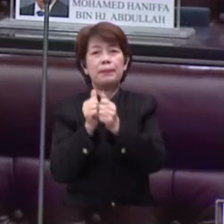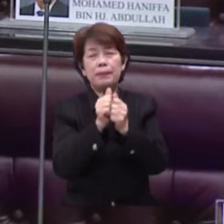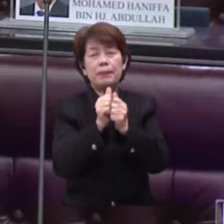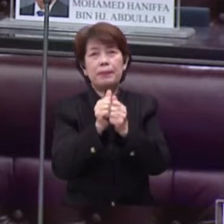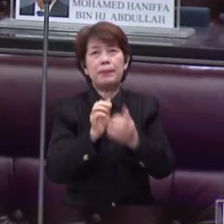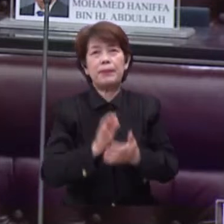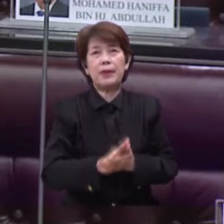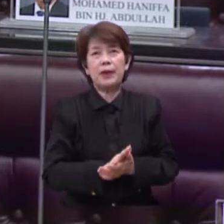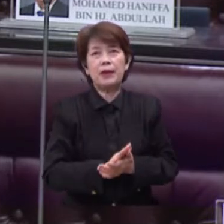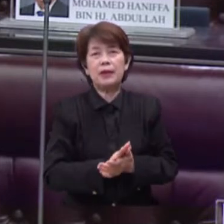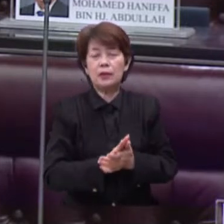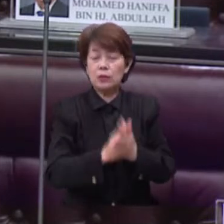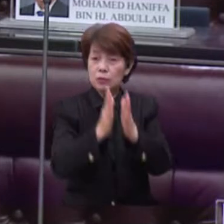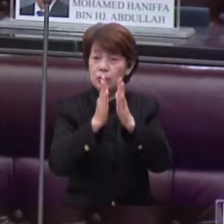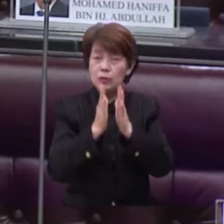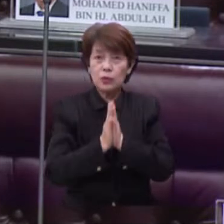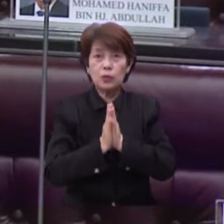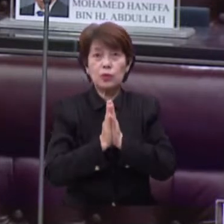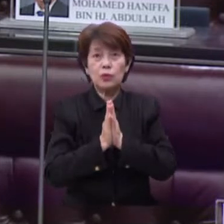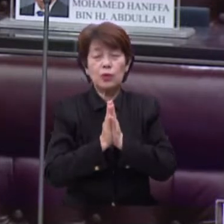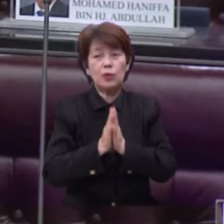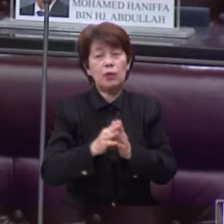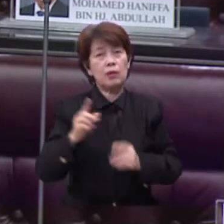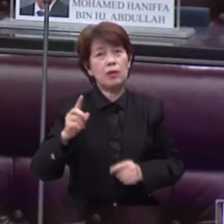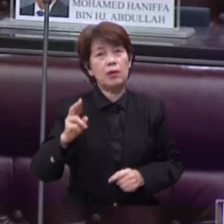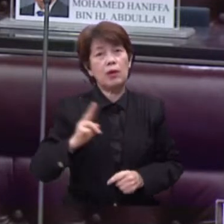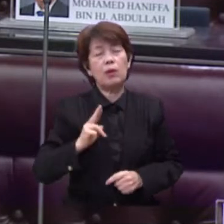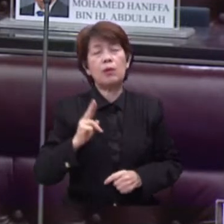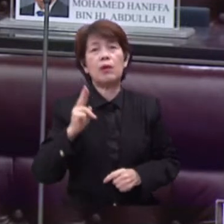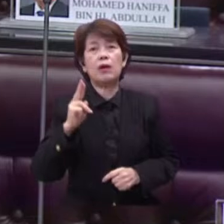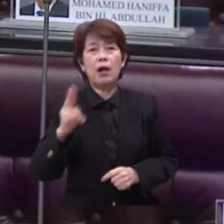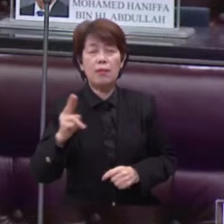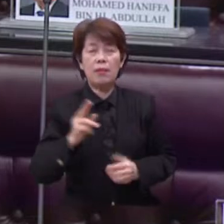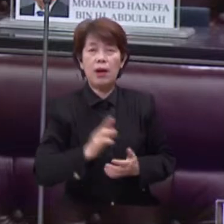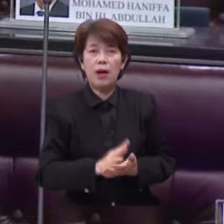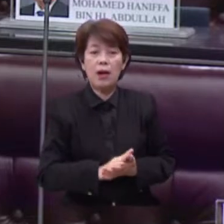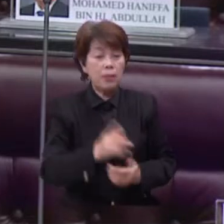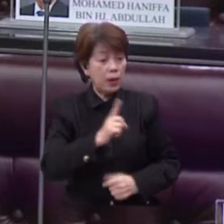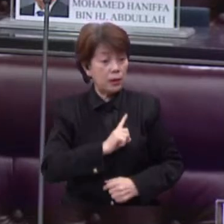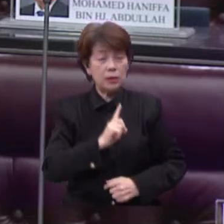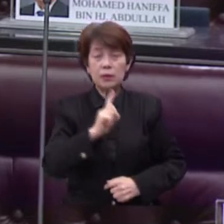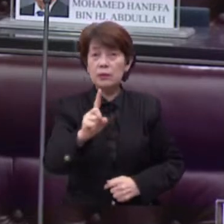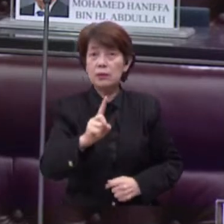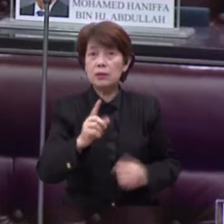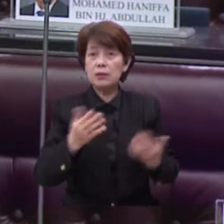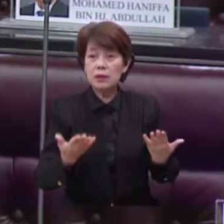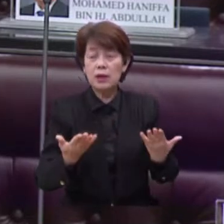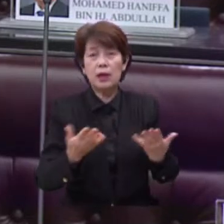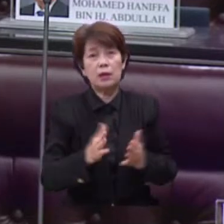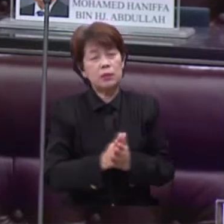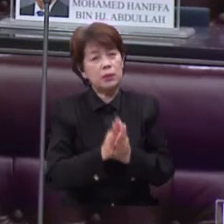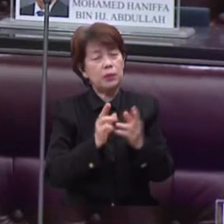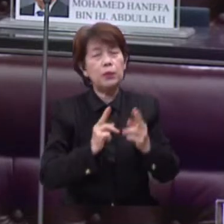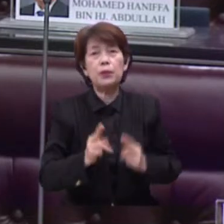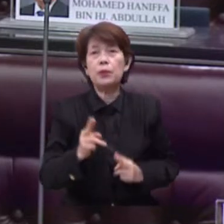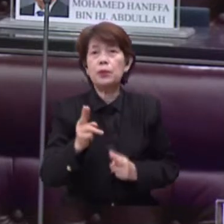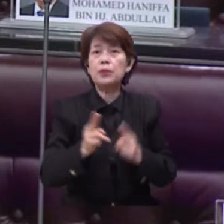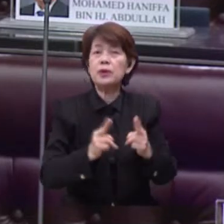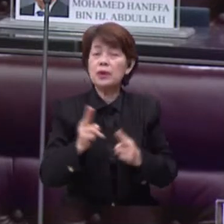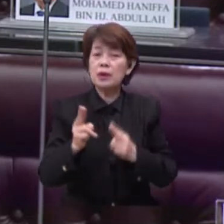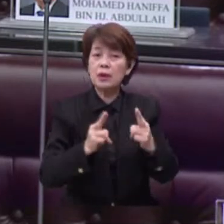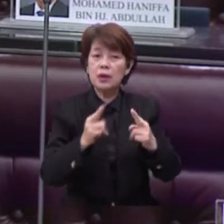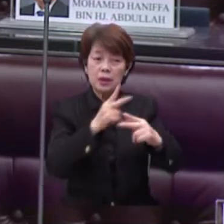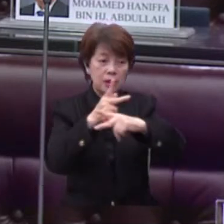tuntutan agama lebih-lebih lagi bagi kita yang beragama Islam Jadi segala usaha untuk menjaga nama